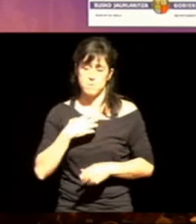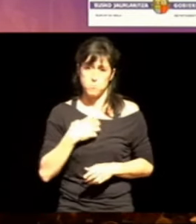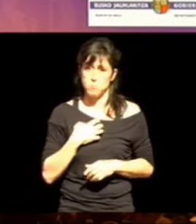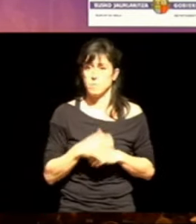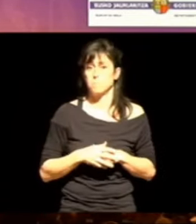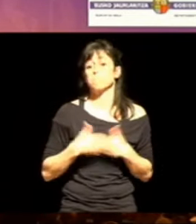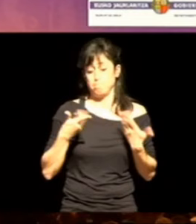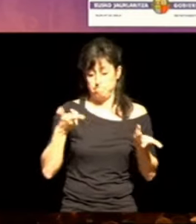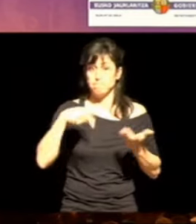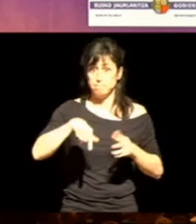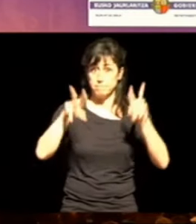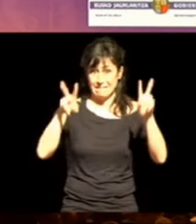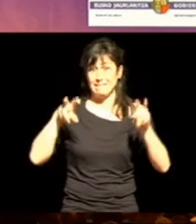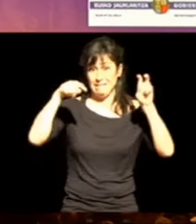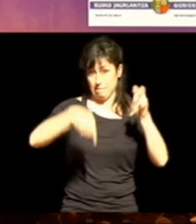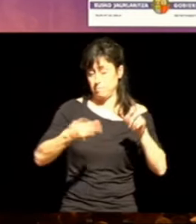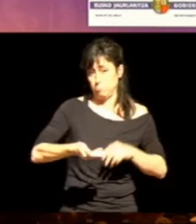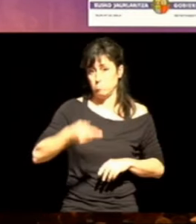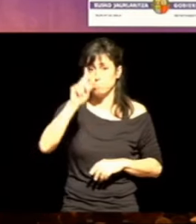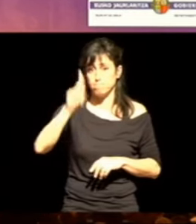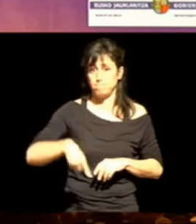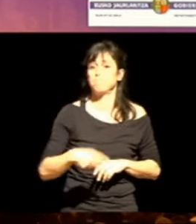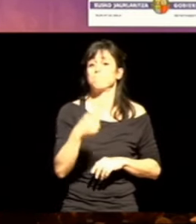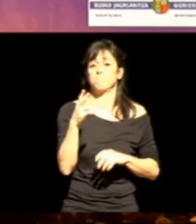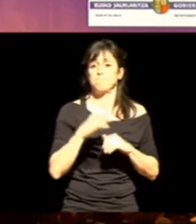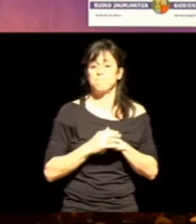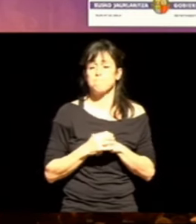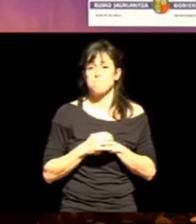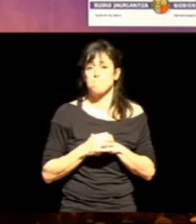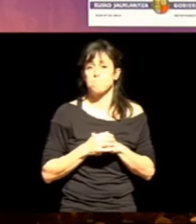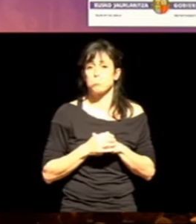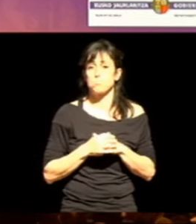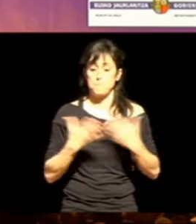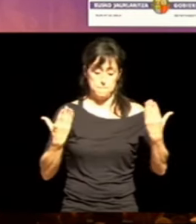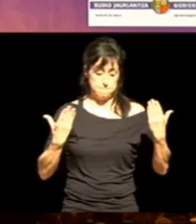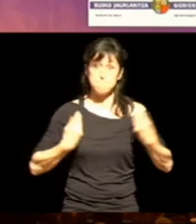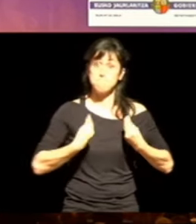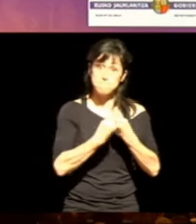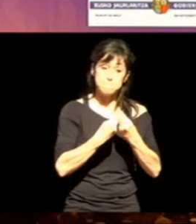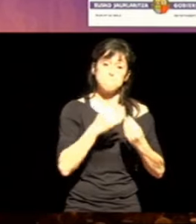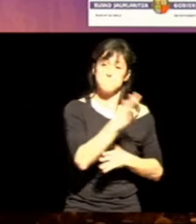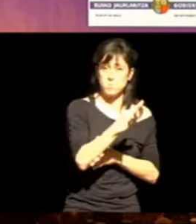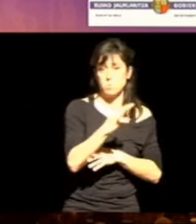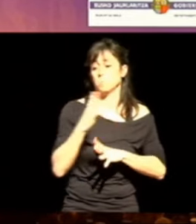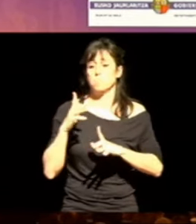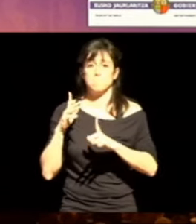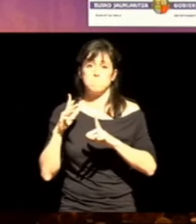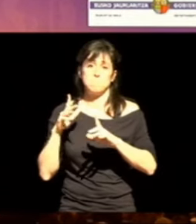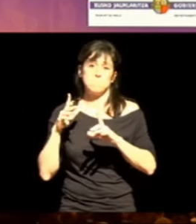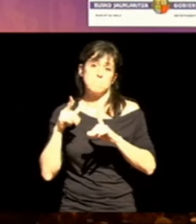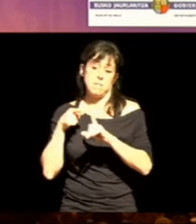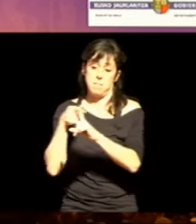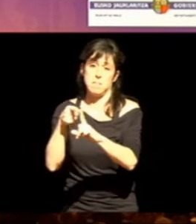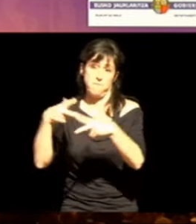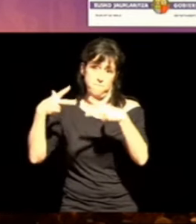be, bizikiretza positiboa eta eskola jazarpeneri ateak izateko, euren implikazioa eta konpromisoa